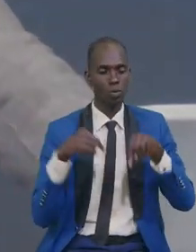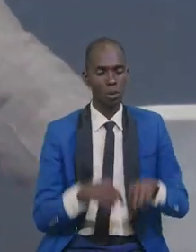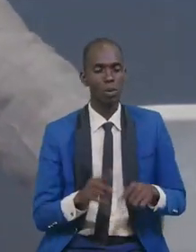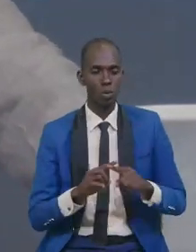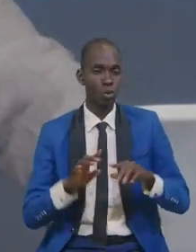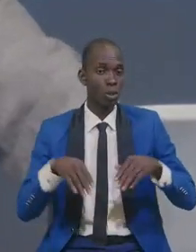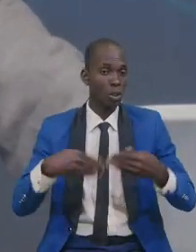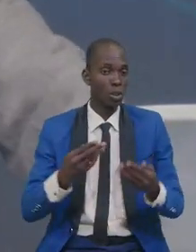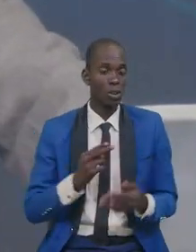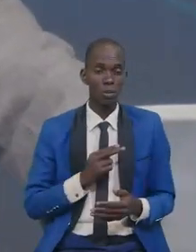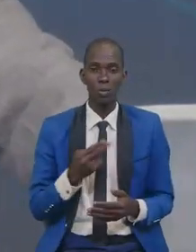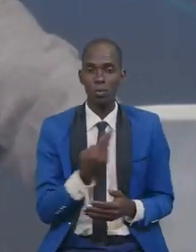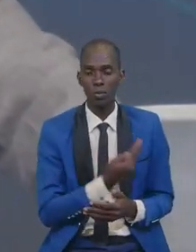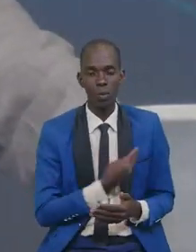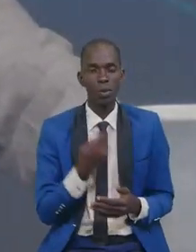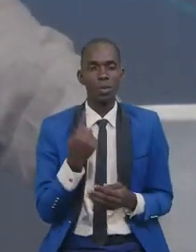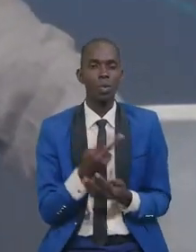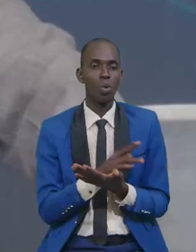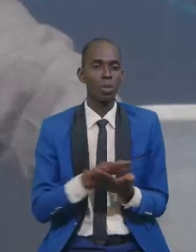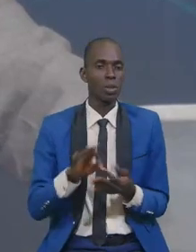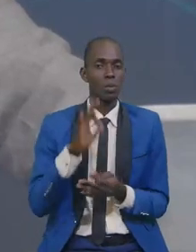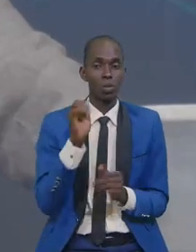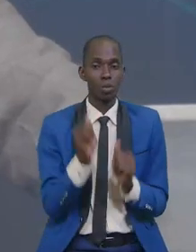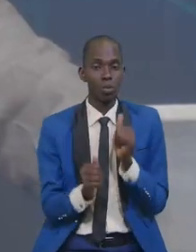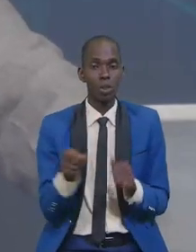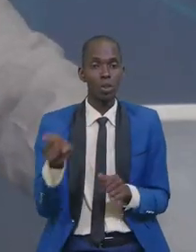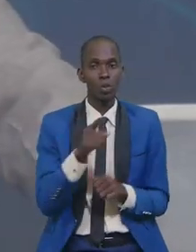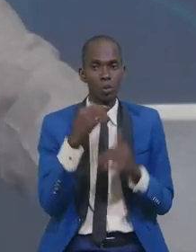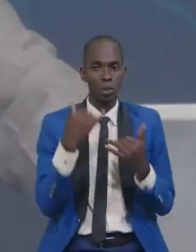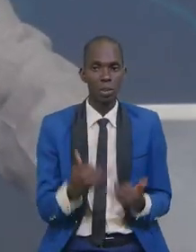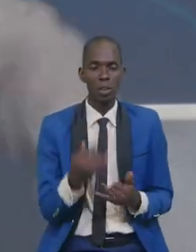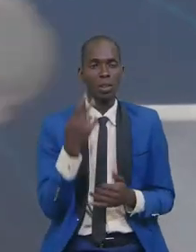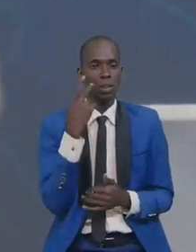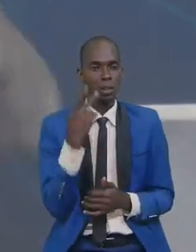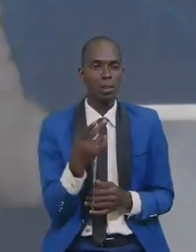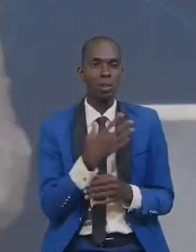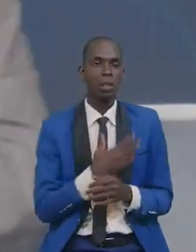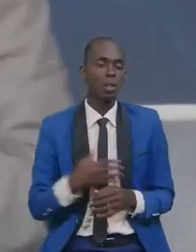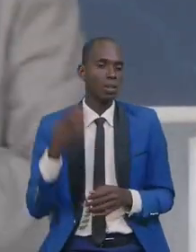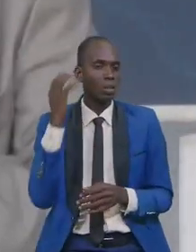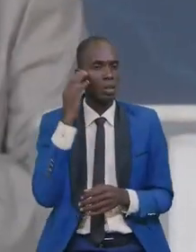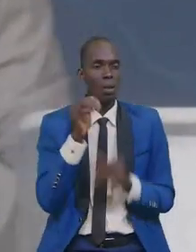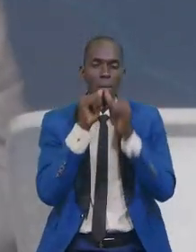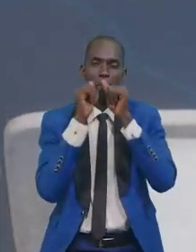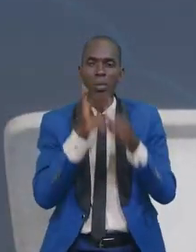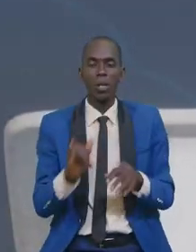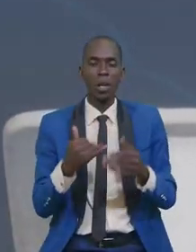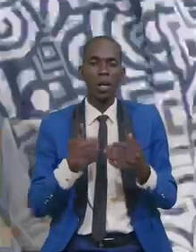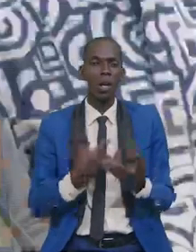l'avait envoyé et nous a donné ce Saint-Esprit que vous voyez et entendez.